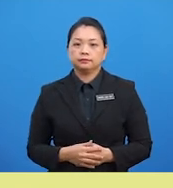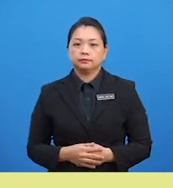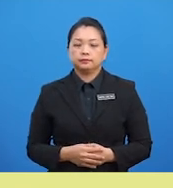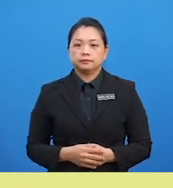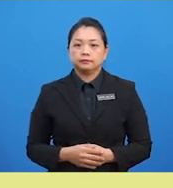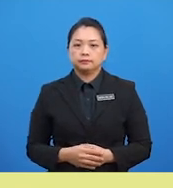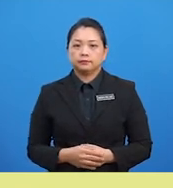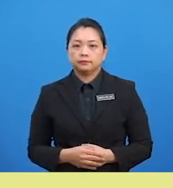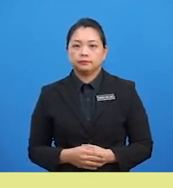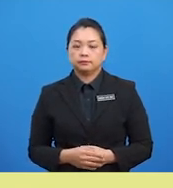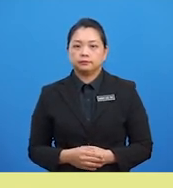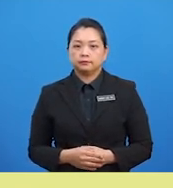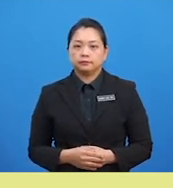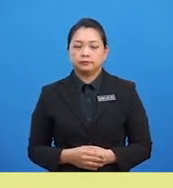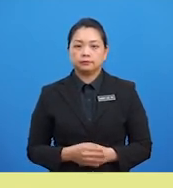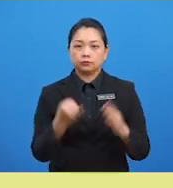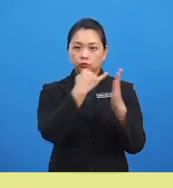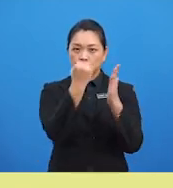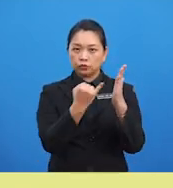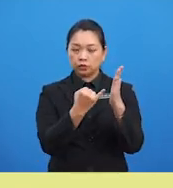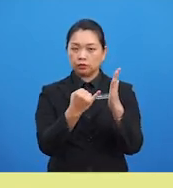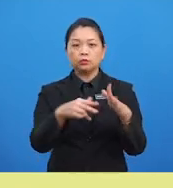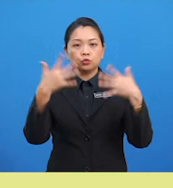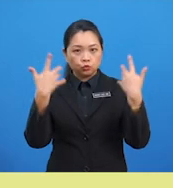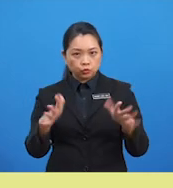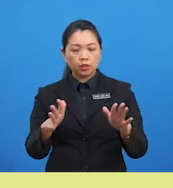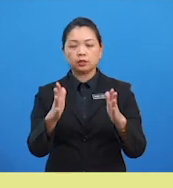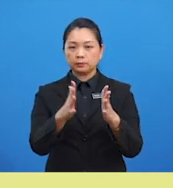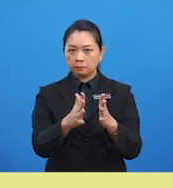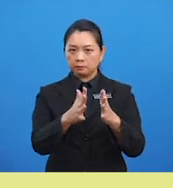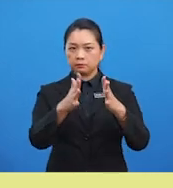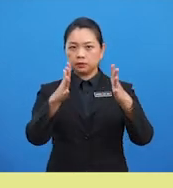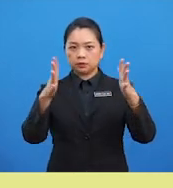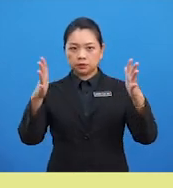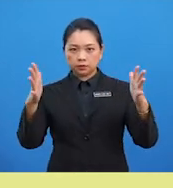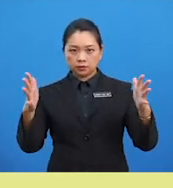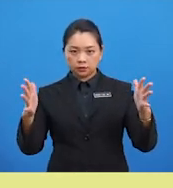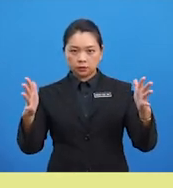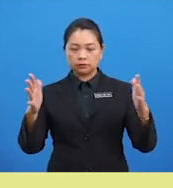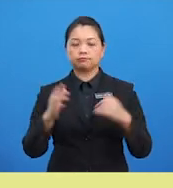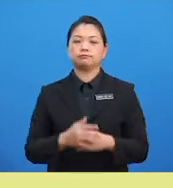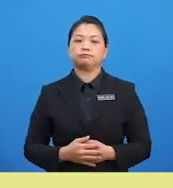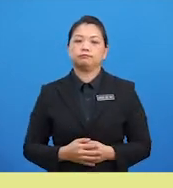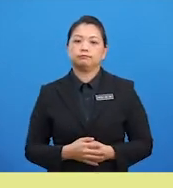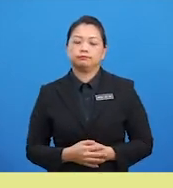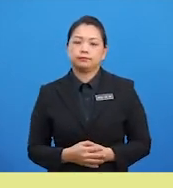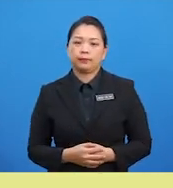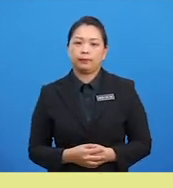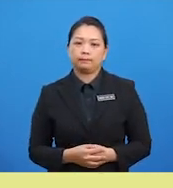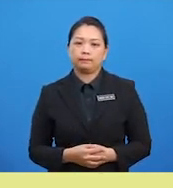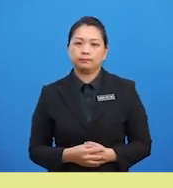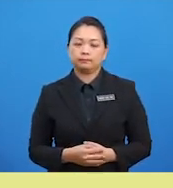Di mana lukisan itu telah dibesarkan daripada lukisan asal.